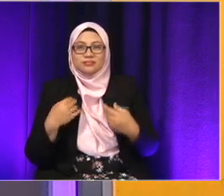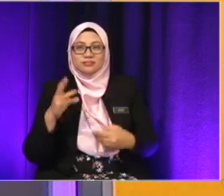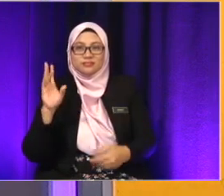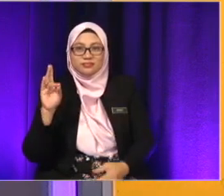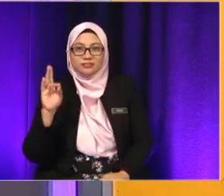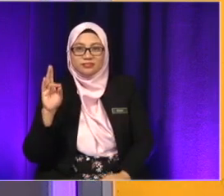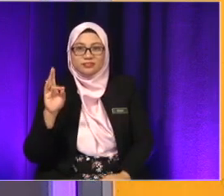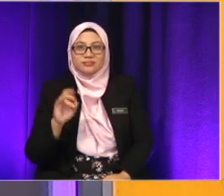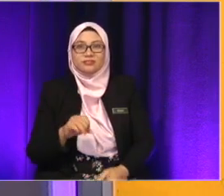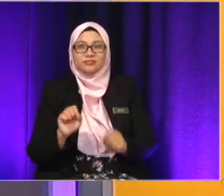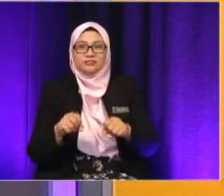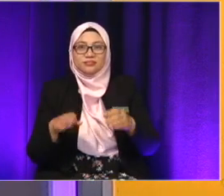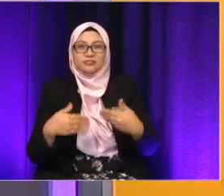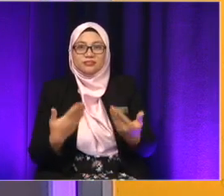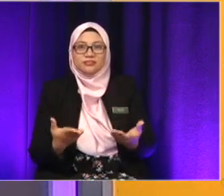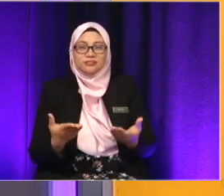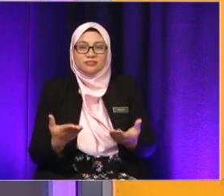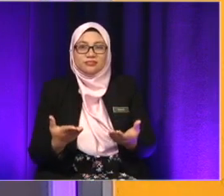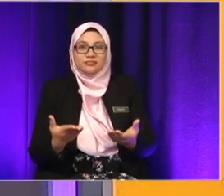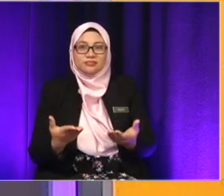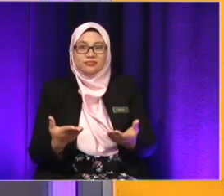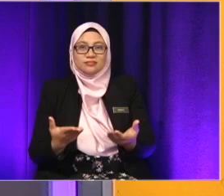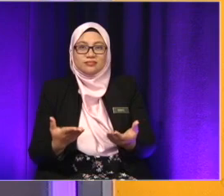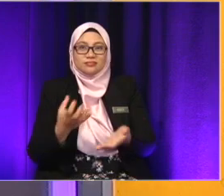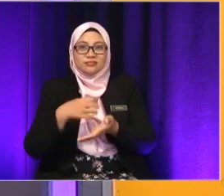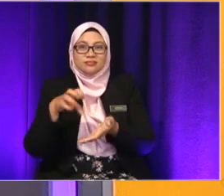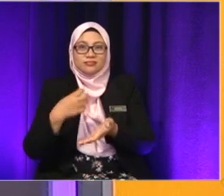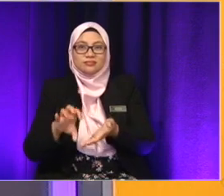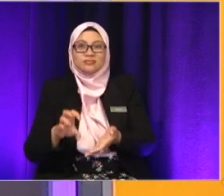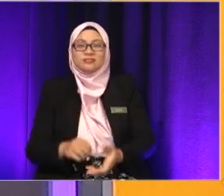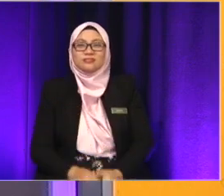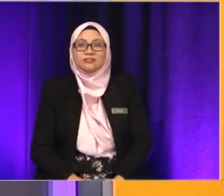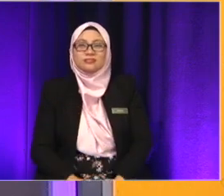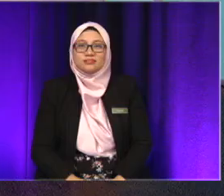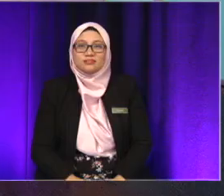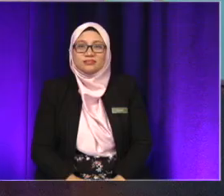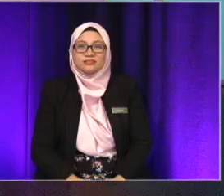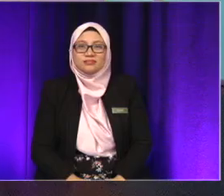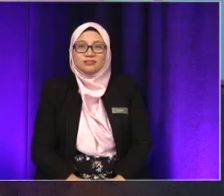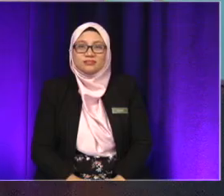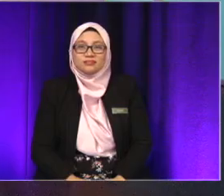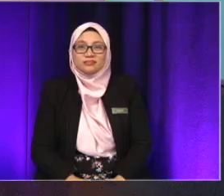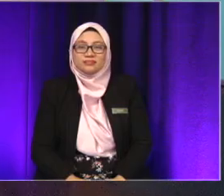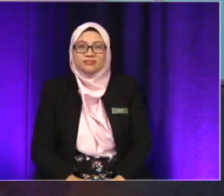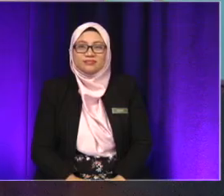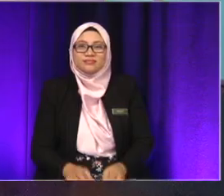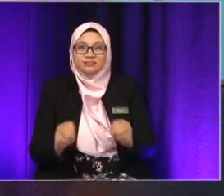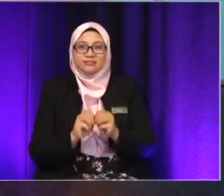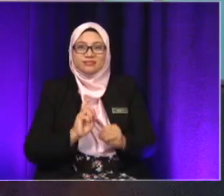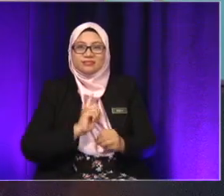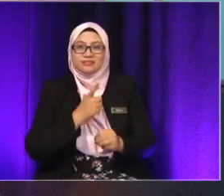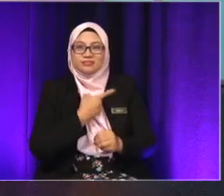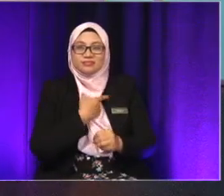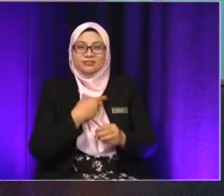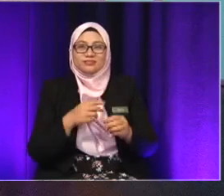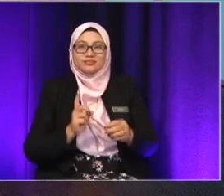mengenai kecelaan. Itu saja. Okey. Macam kita lah kan. Pakai baju dah cantik semua kan. Dia pakai slipper je. Okey